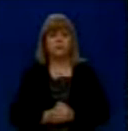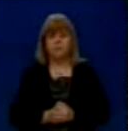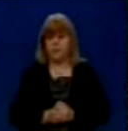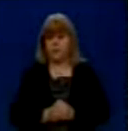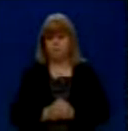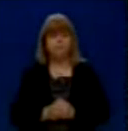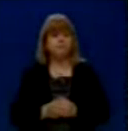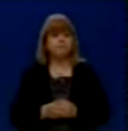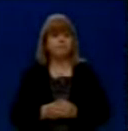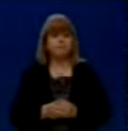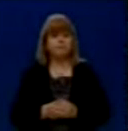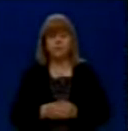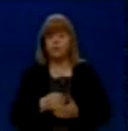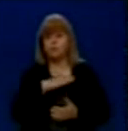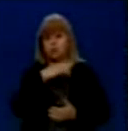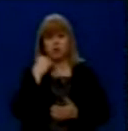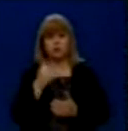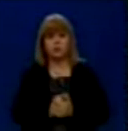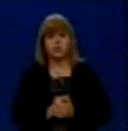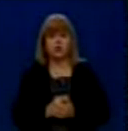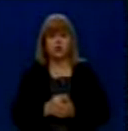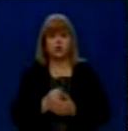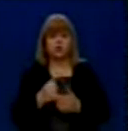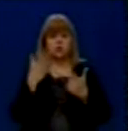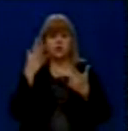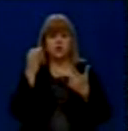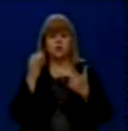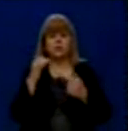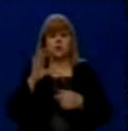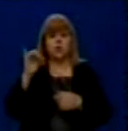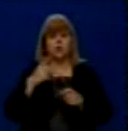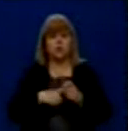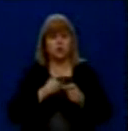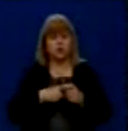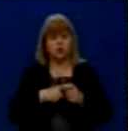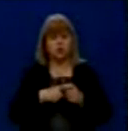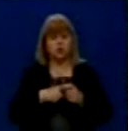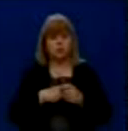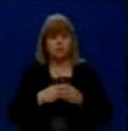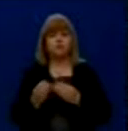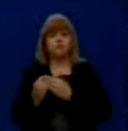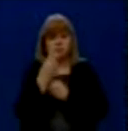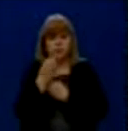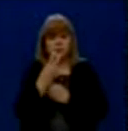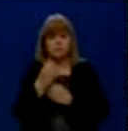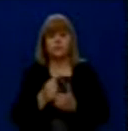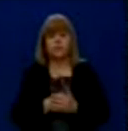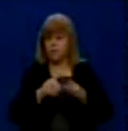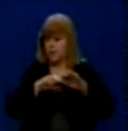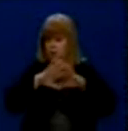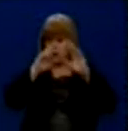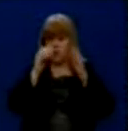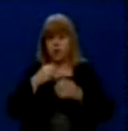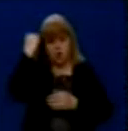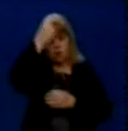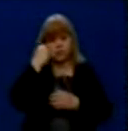Pas konsultimit me më tepër se 70 organizatat të shoqërisë civile nga mbarë Kosova, ne kemi